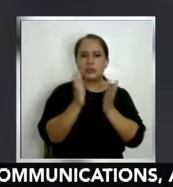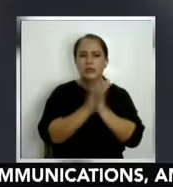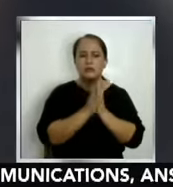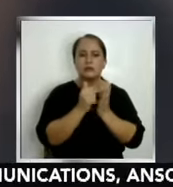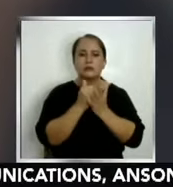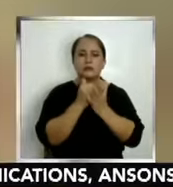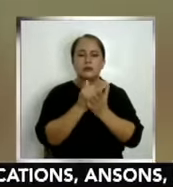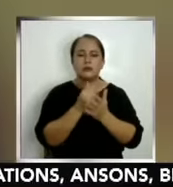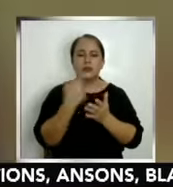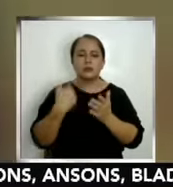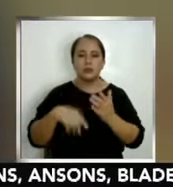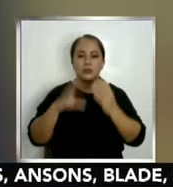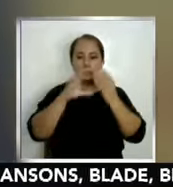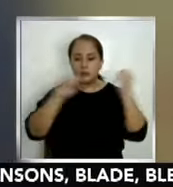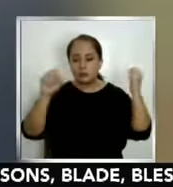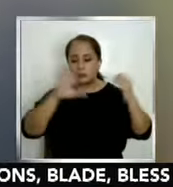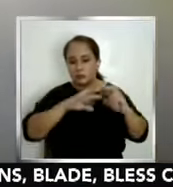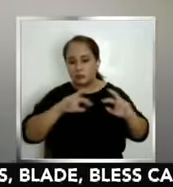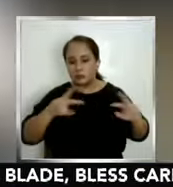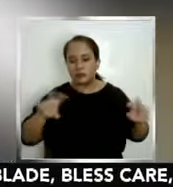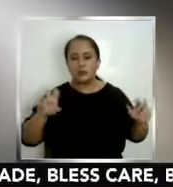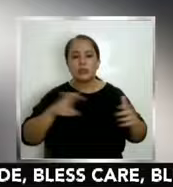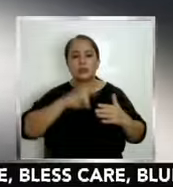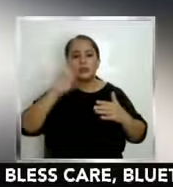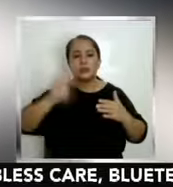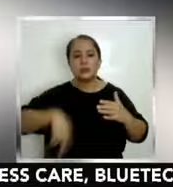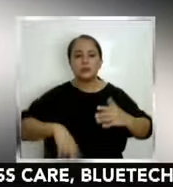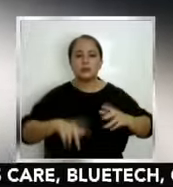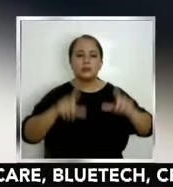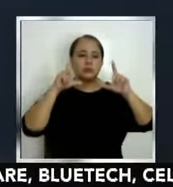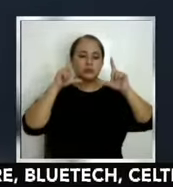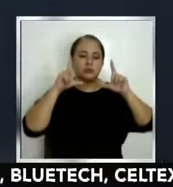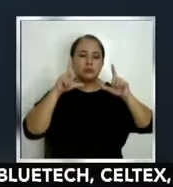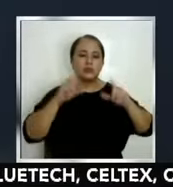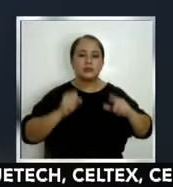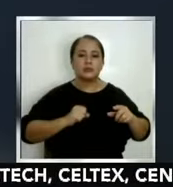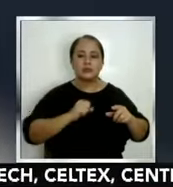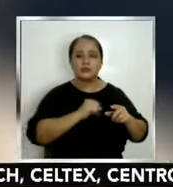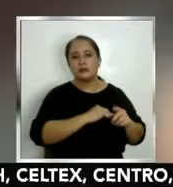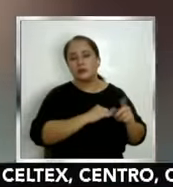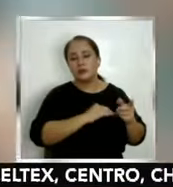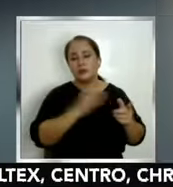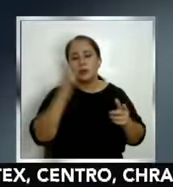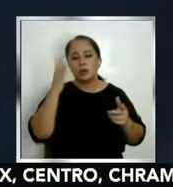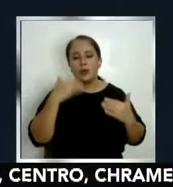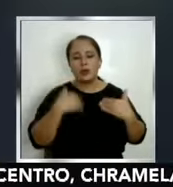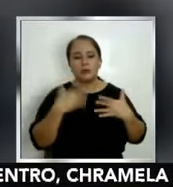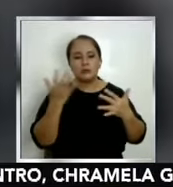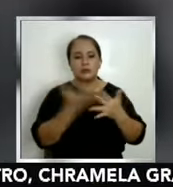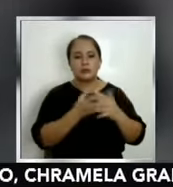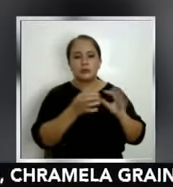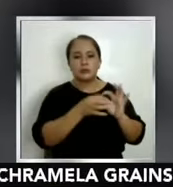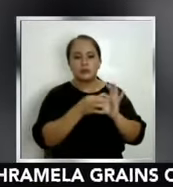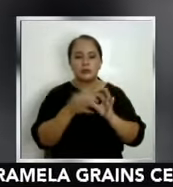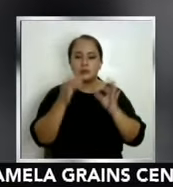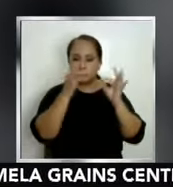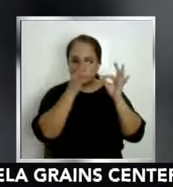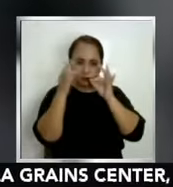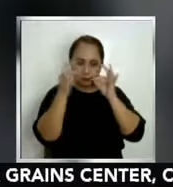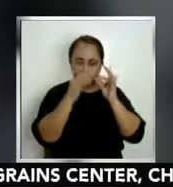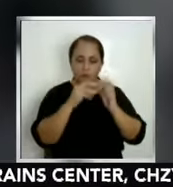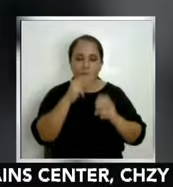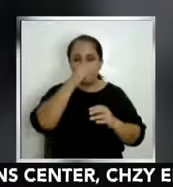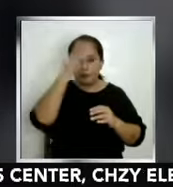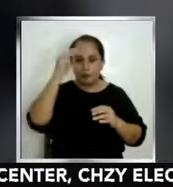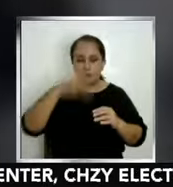nang imbisigahan, lumabas na wanted ang crew sa China dahil sa mga kasong may kinalaman sa droga. Noong Marso, diniport